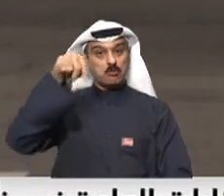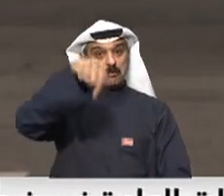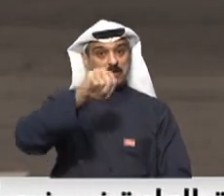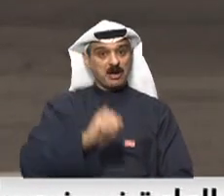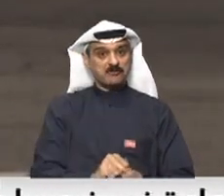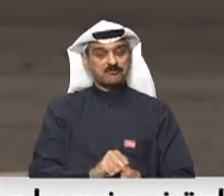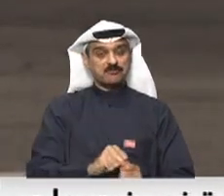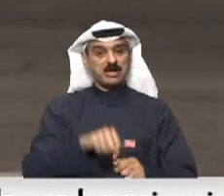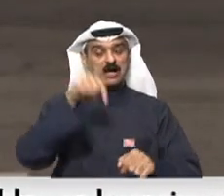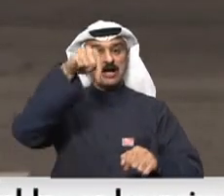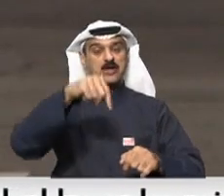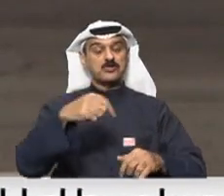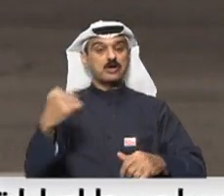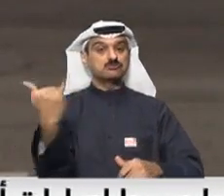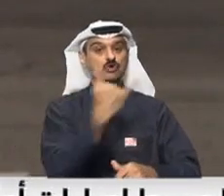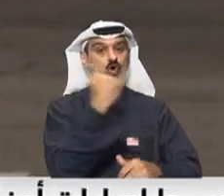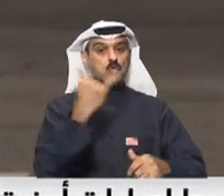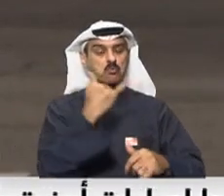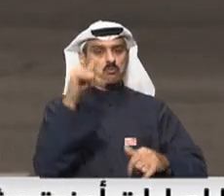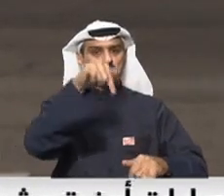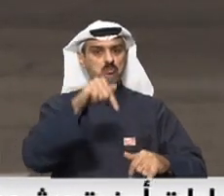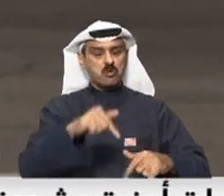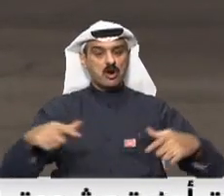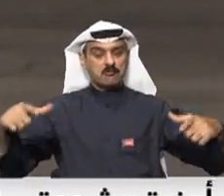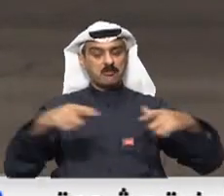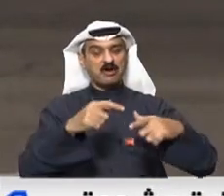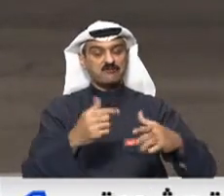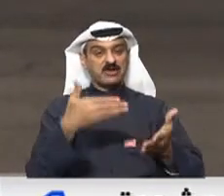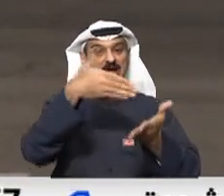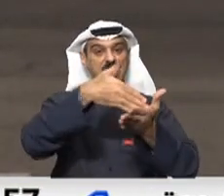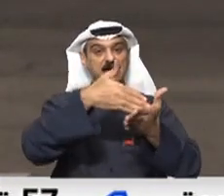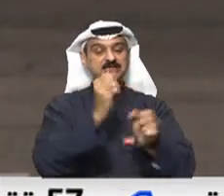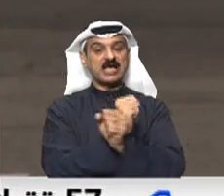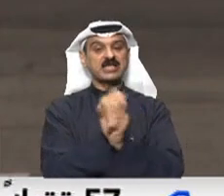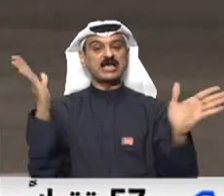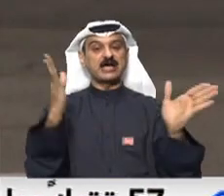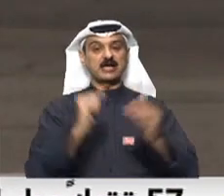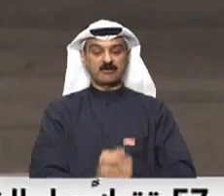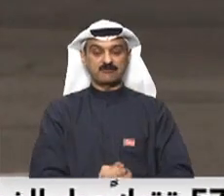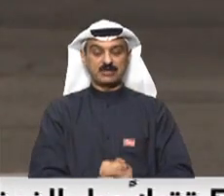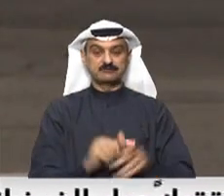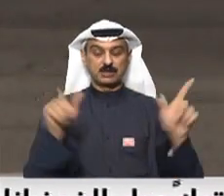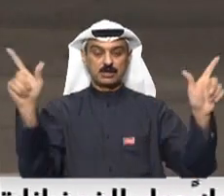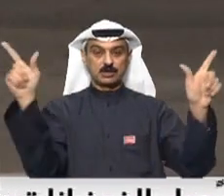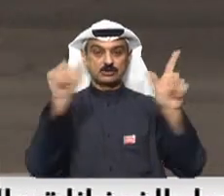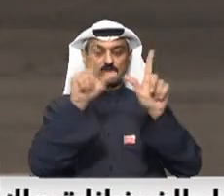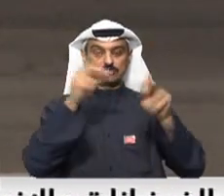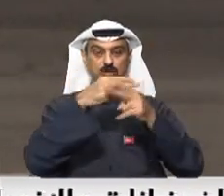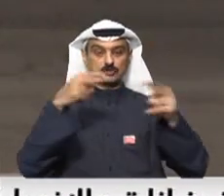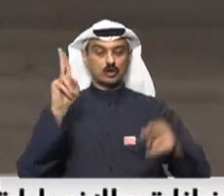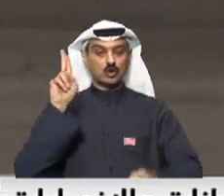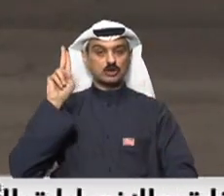مسرح رئيسي لاداره الازمه حتى التحرير من الامم المتحده اسامه عبد العزيز تلفزيون دوله الك